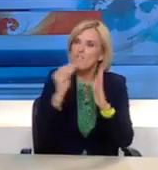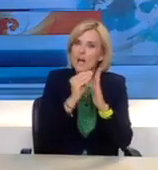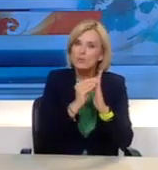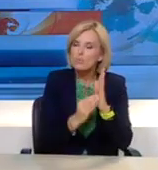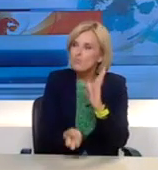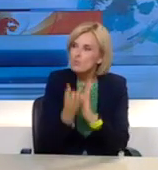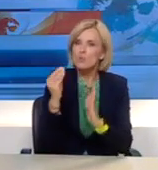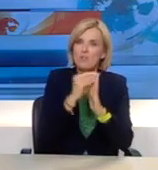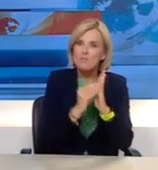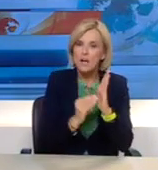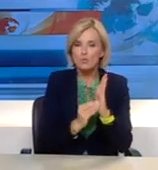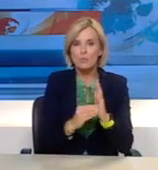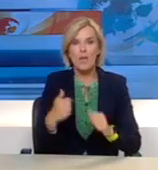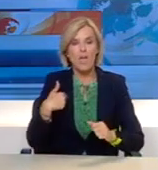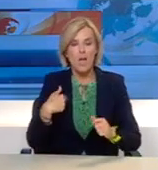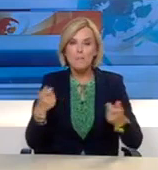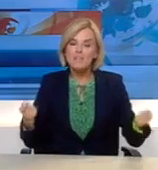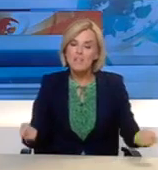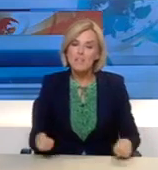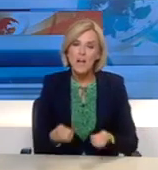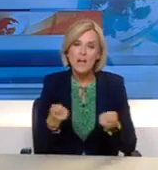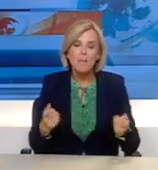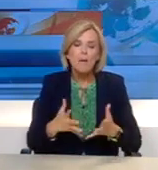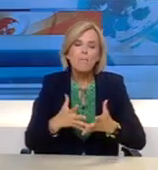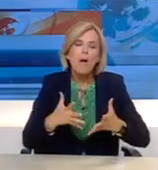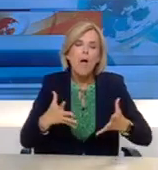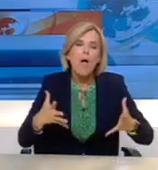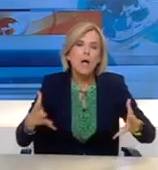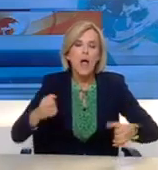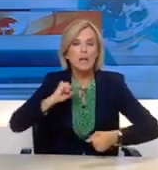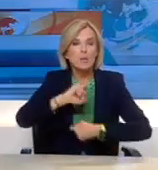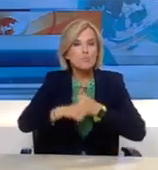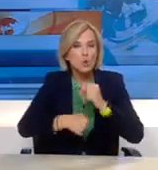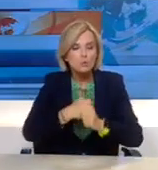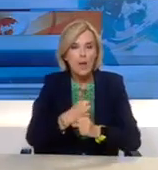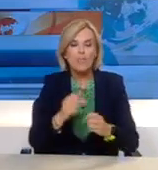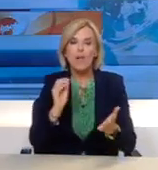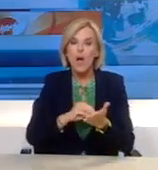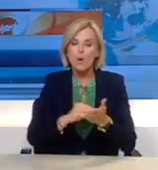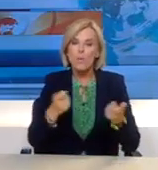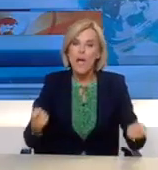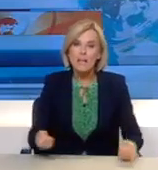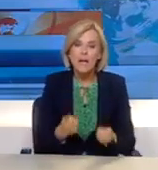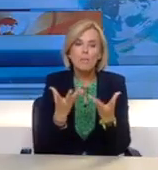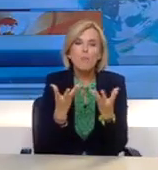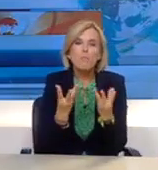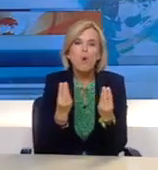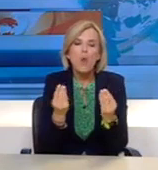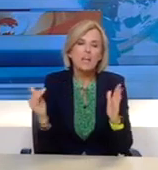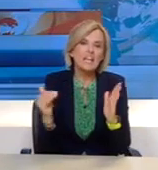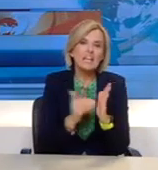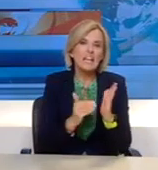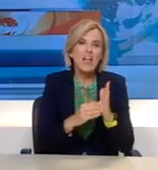αυτή τη στιγμή τουλάχιστον, έχοντας κάνει ένα τόσο μεγάλο αριθμό τεστ στην Ελλάδα, θεωρώ ότι είμαστε σε ένα πάρα πολύ καλό